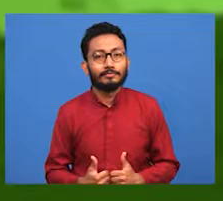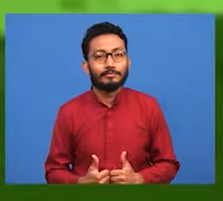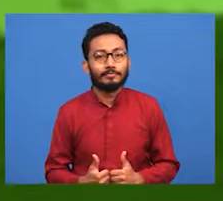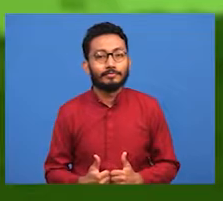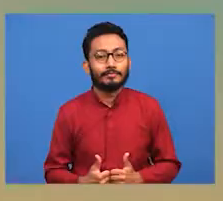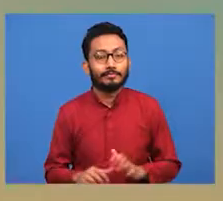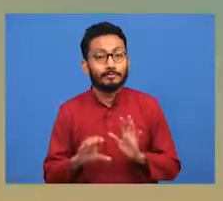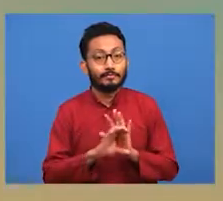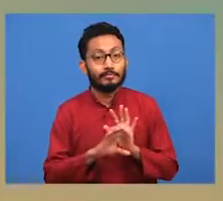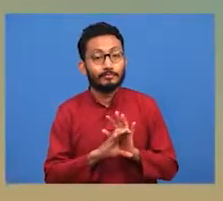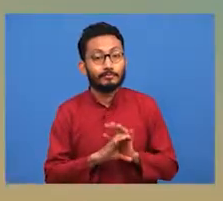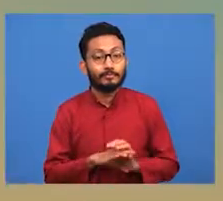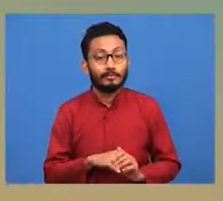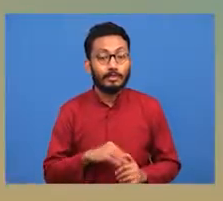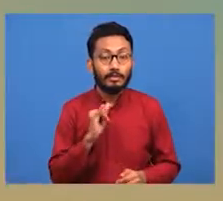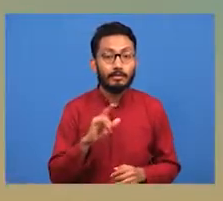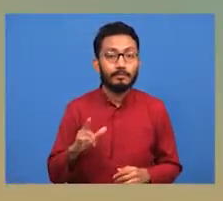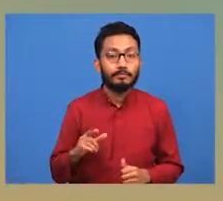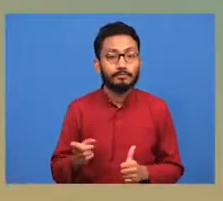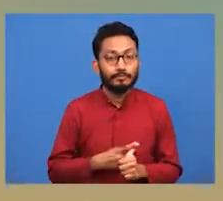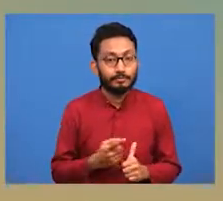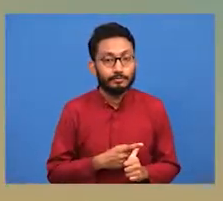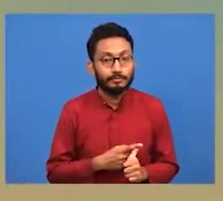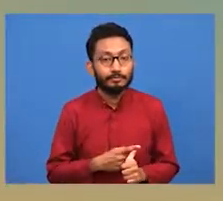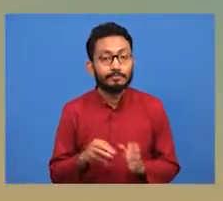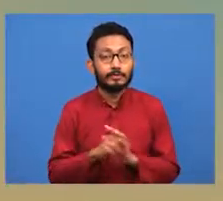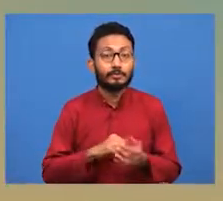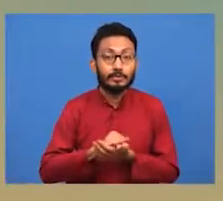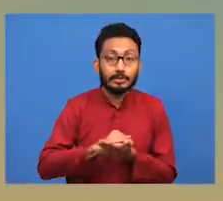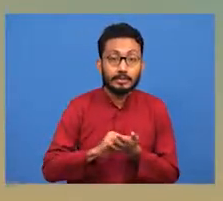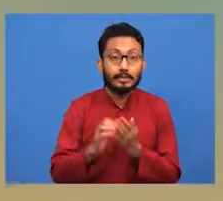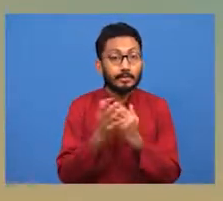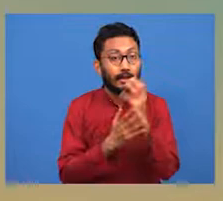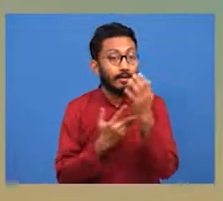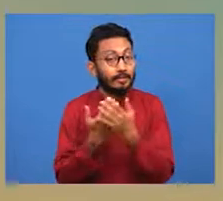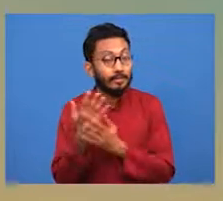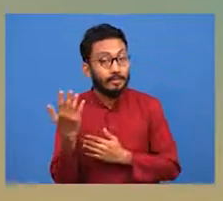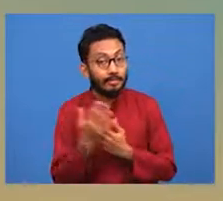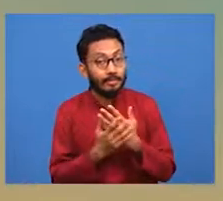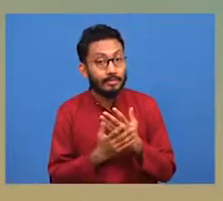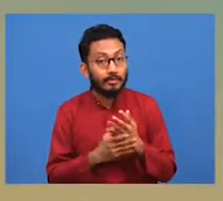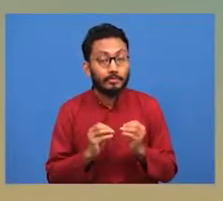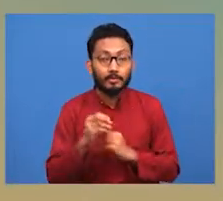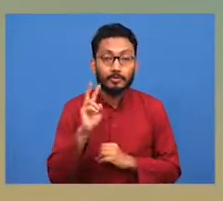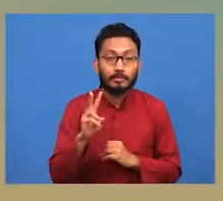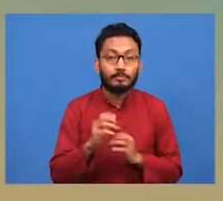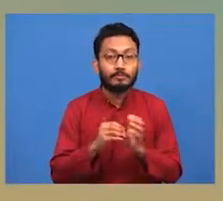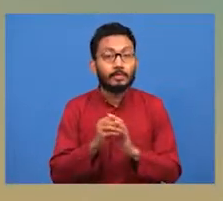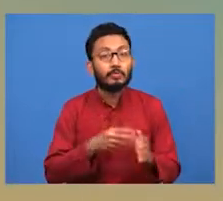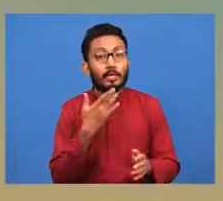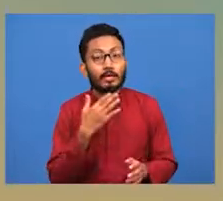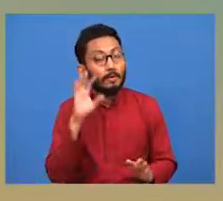Contohnya ialah pertama, mencuci tangan. Kedua, mewarna